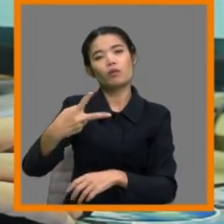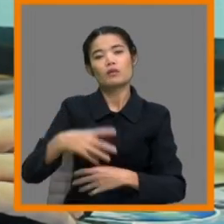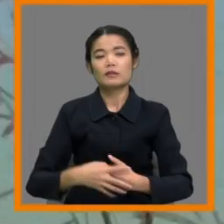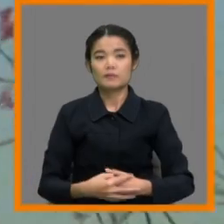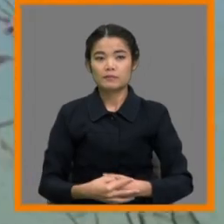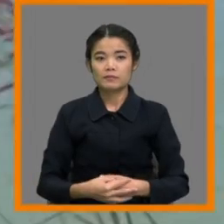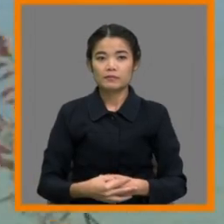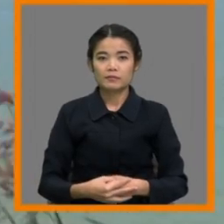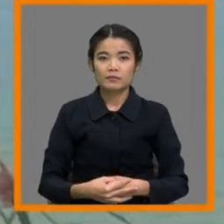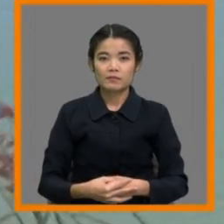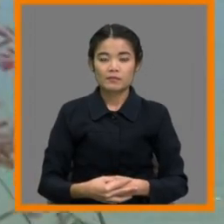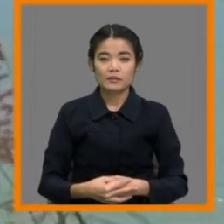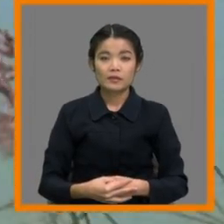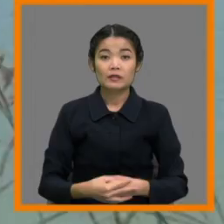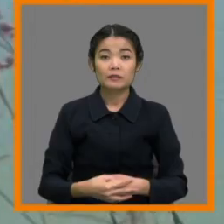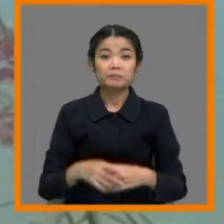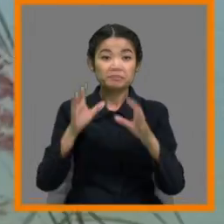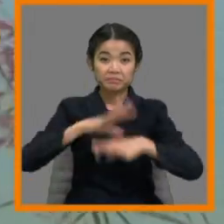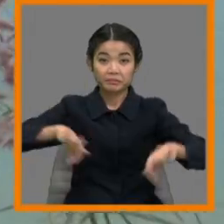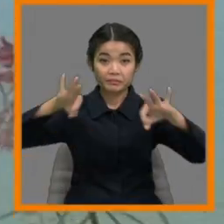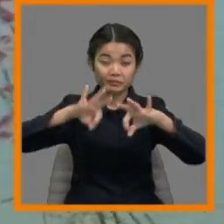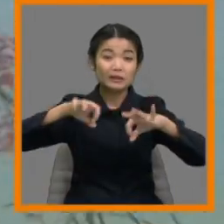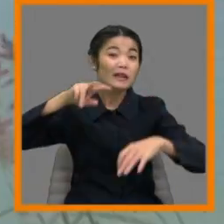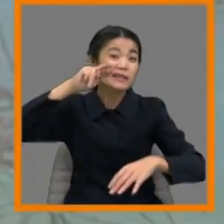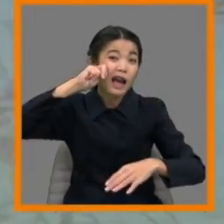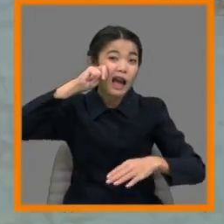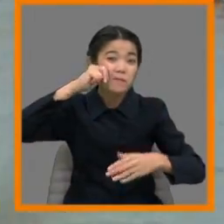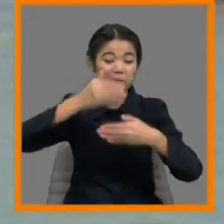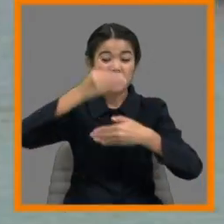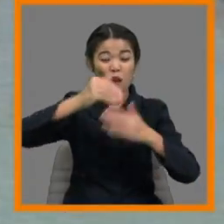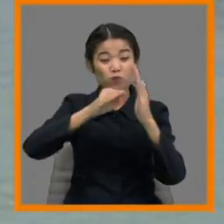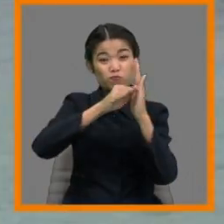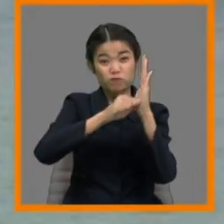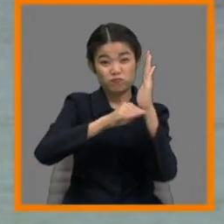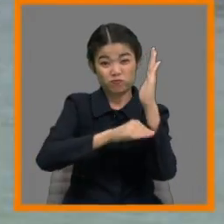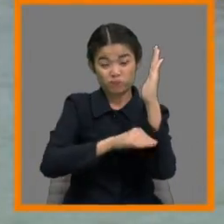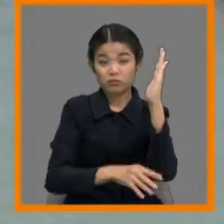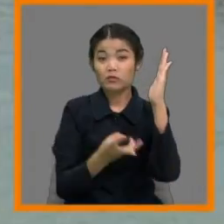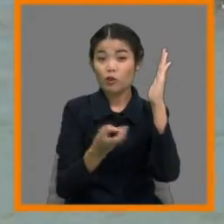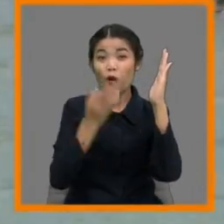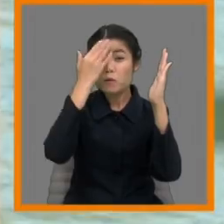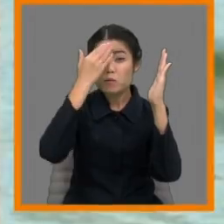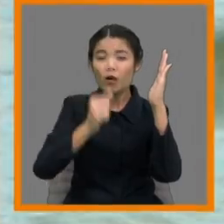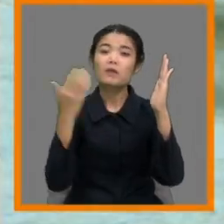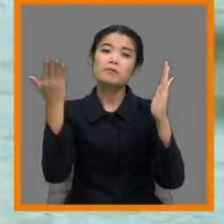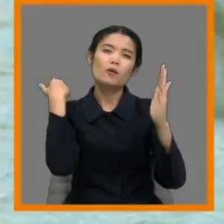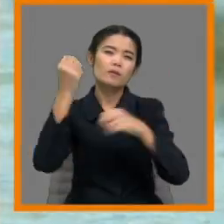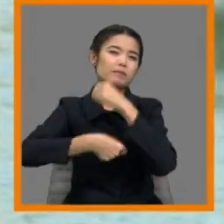าง อีกสาเหตุสำคัญที่ทำให้ปีนี้เหลือน้ำในเขื่อนน้อยมากเป็นเพราะหลังจากเหตุการณ์อุทกภัยครั้ง